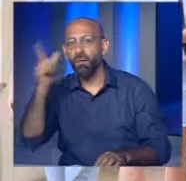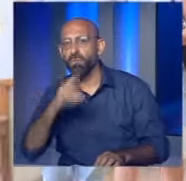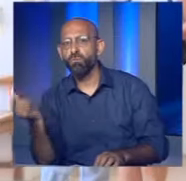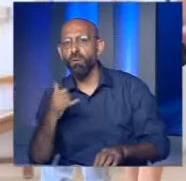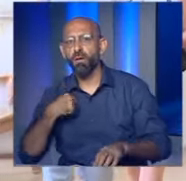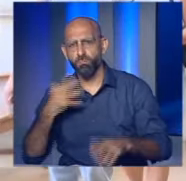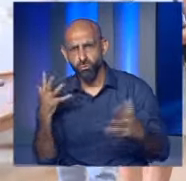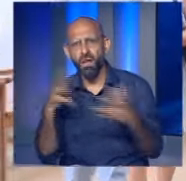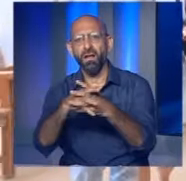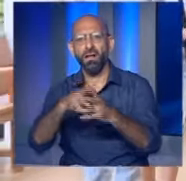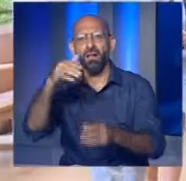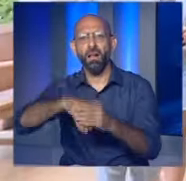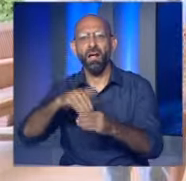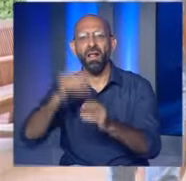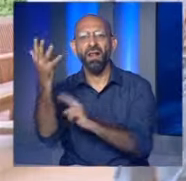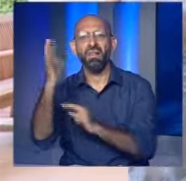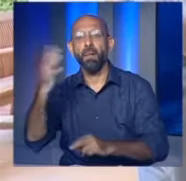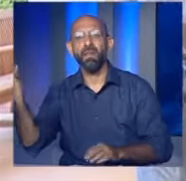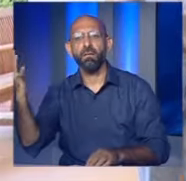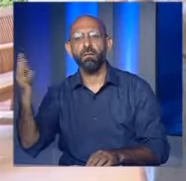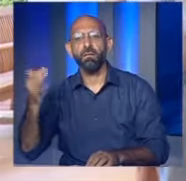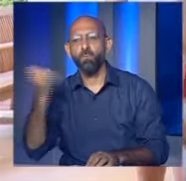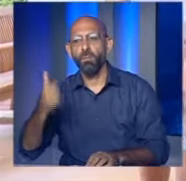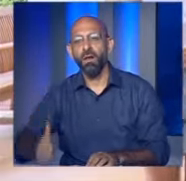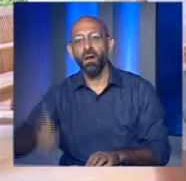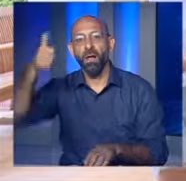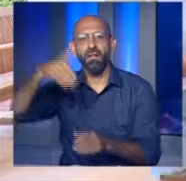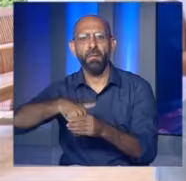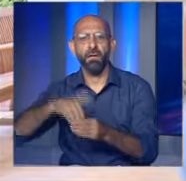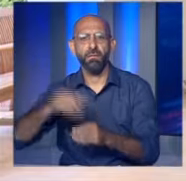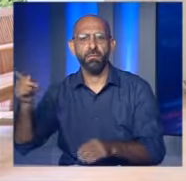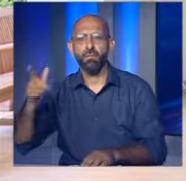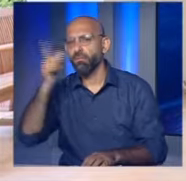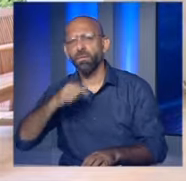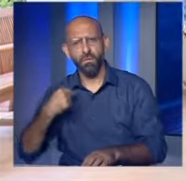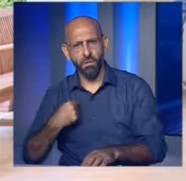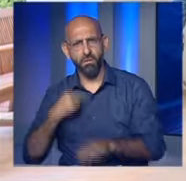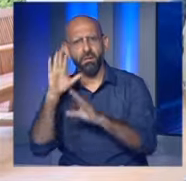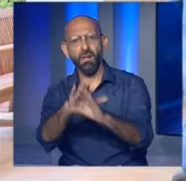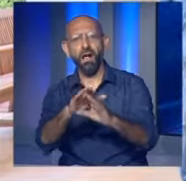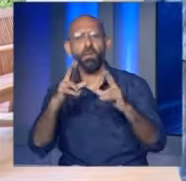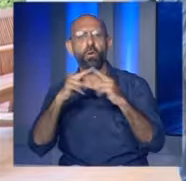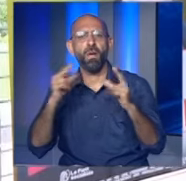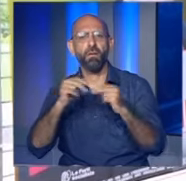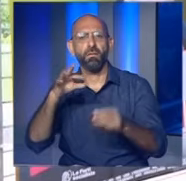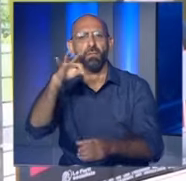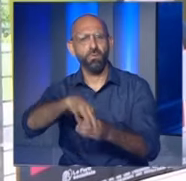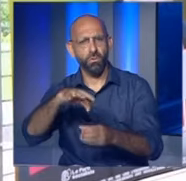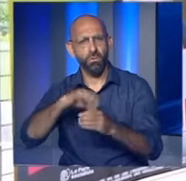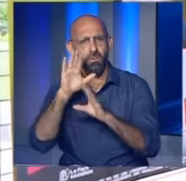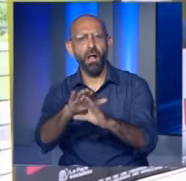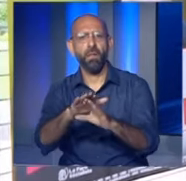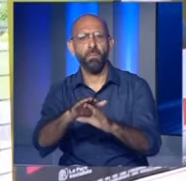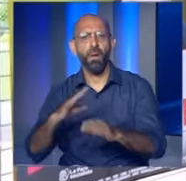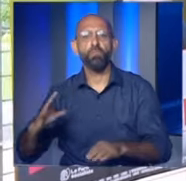لمع الذي يشارك في الانتخابات عن اليمين الوسطي الفرنسي مؤكدا انه في حال فاز بالانتخابات سيكون الى جانب لبنان من موقعه